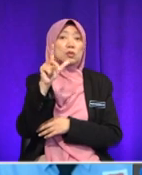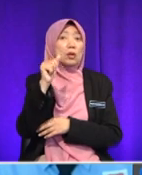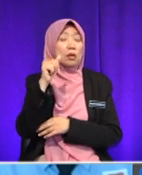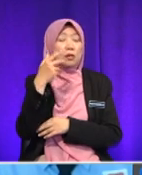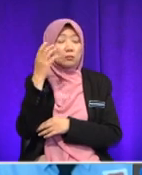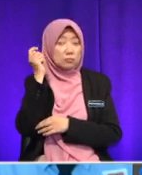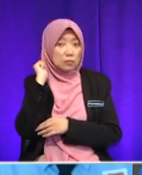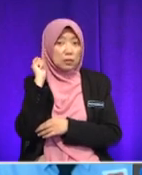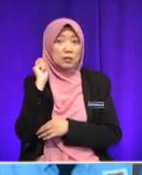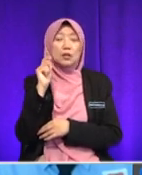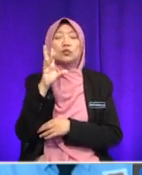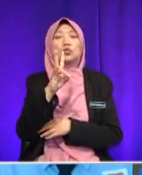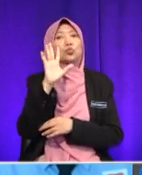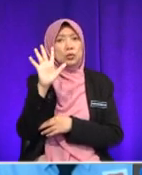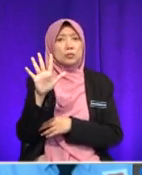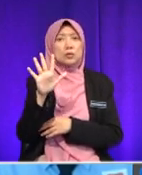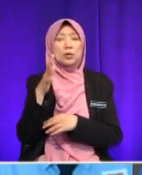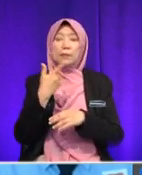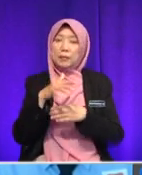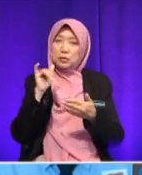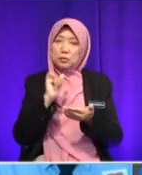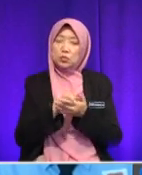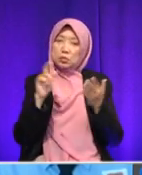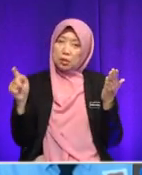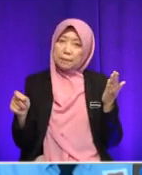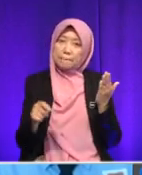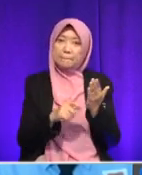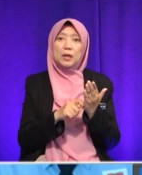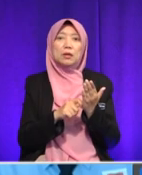dapat 75. Lepas tu kita kena tambahkan